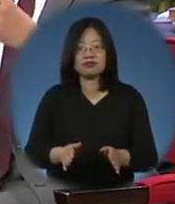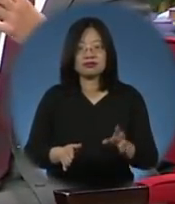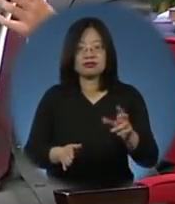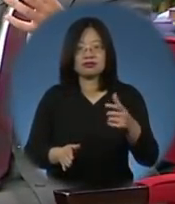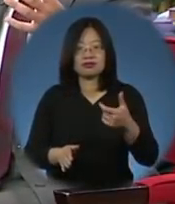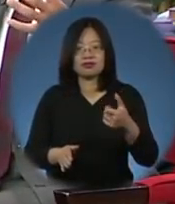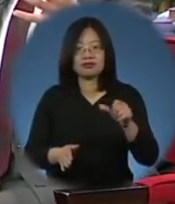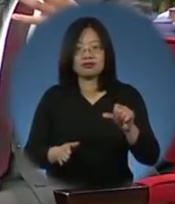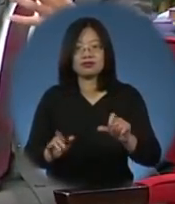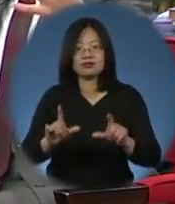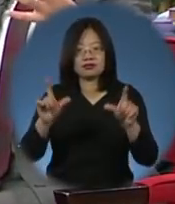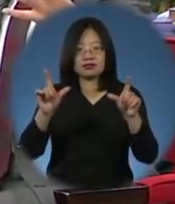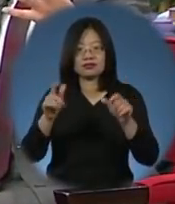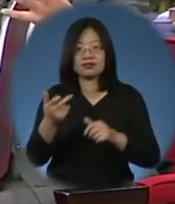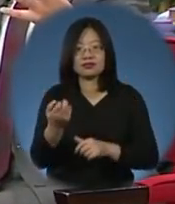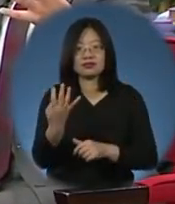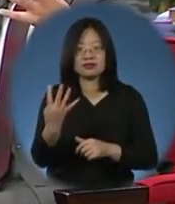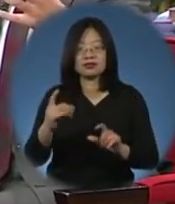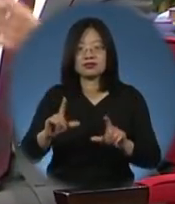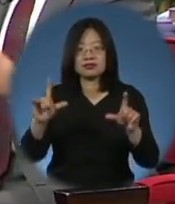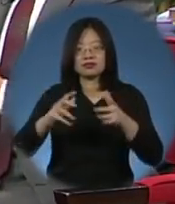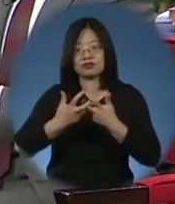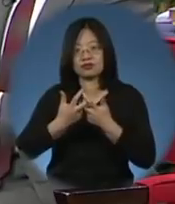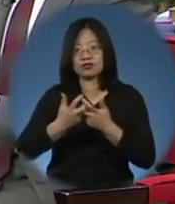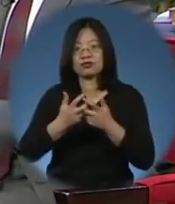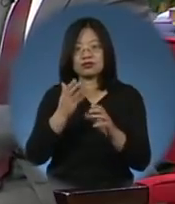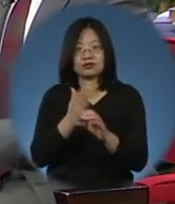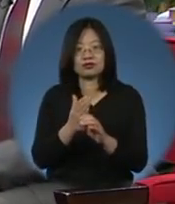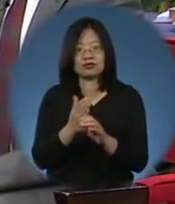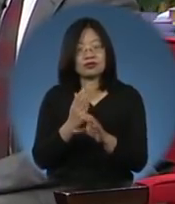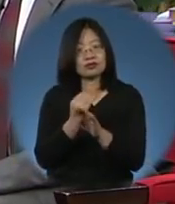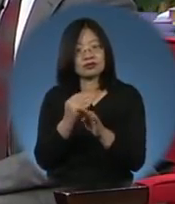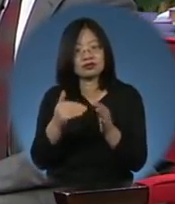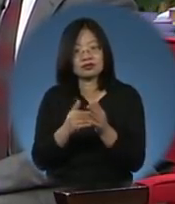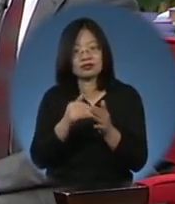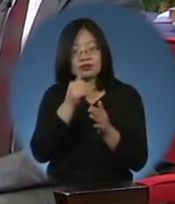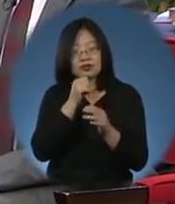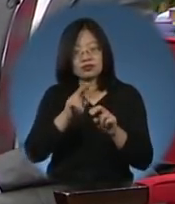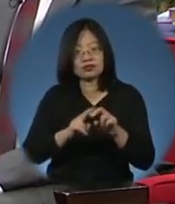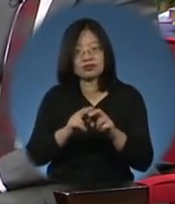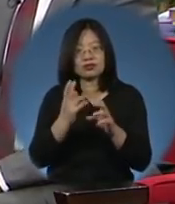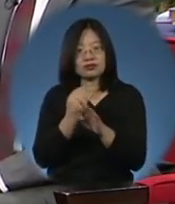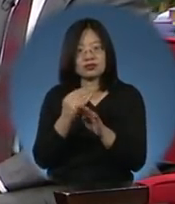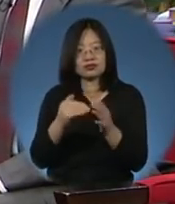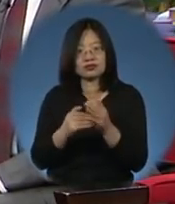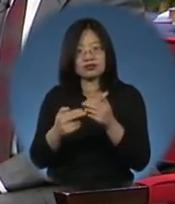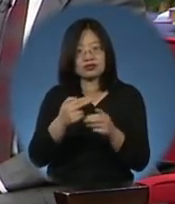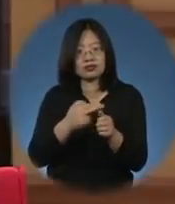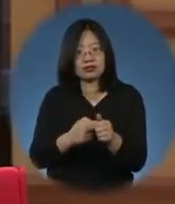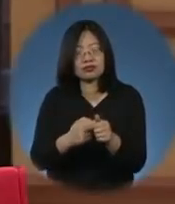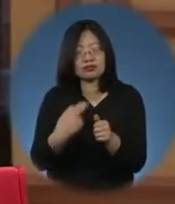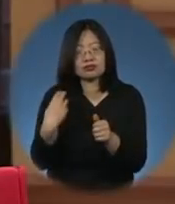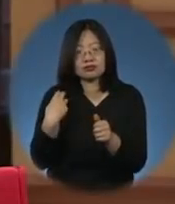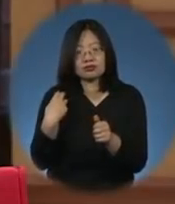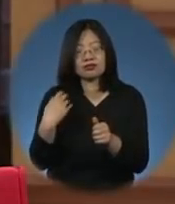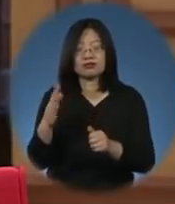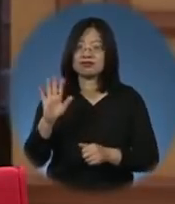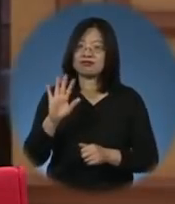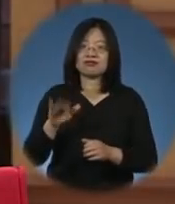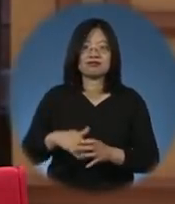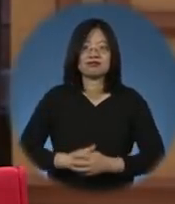65년생에서 74년생들이 제일 꽉 차고 있거든요. 근데 저희들이 그럼 언제까지 변호사를 할 거고 저희들이 언제까지 의사를 할 거냐